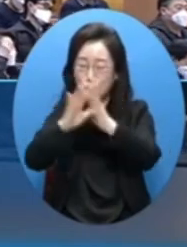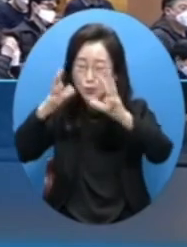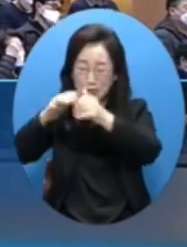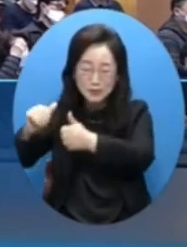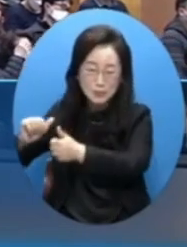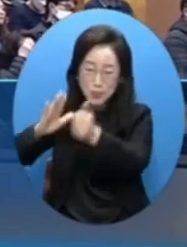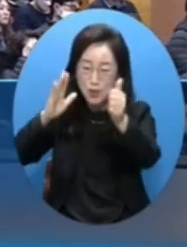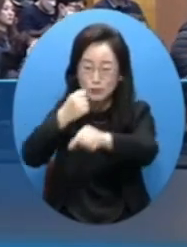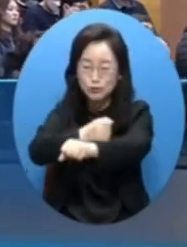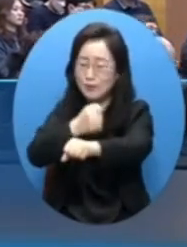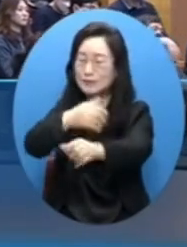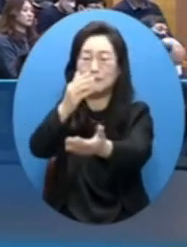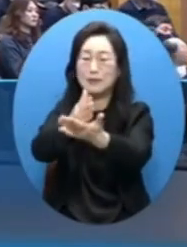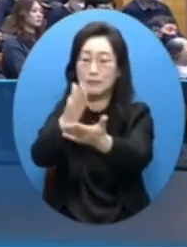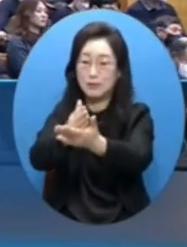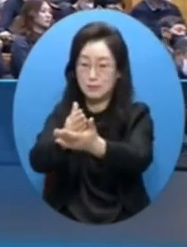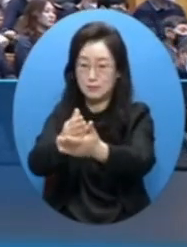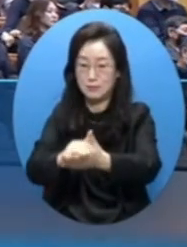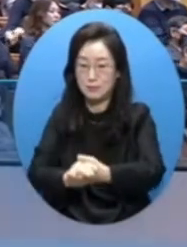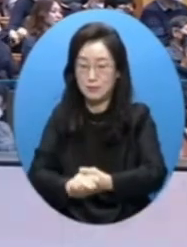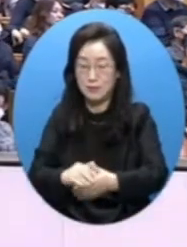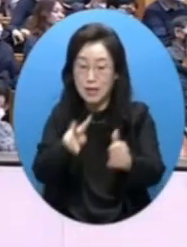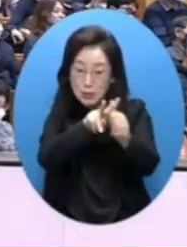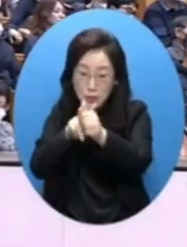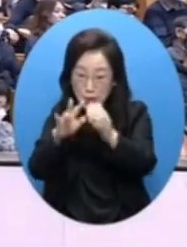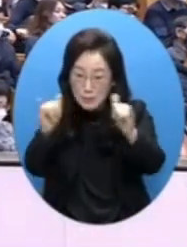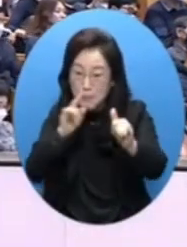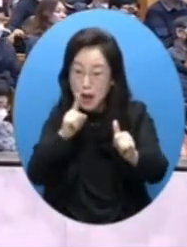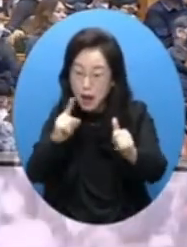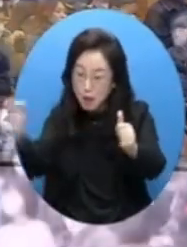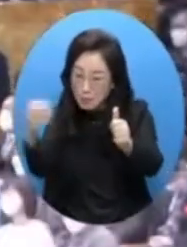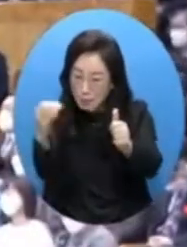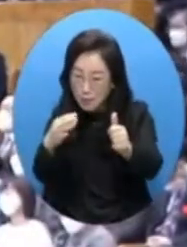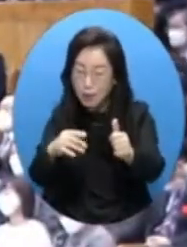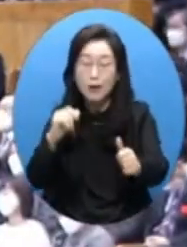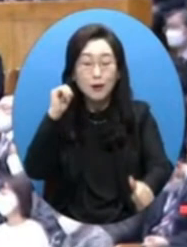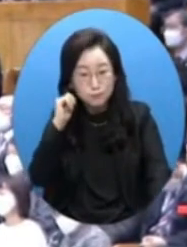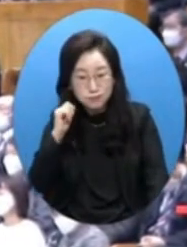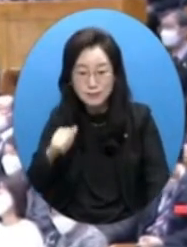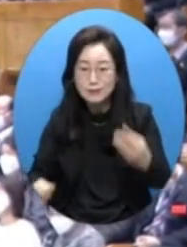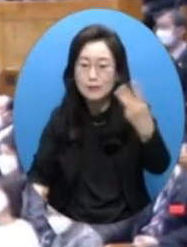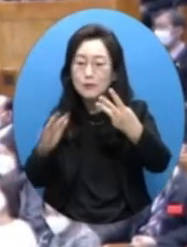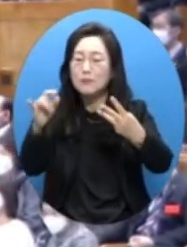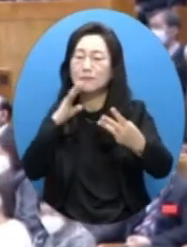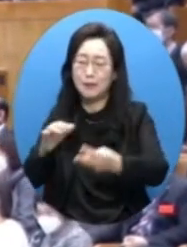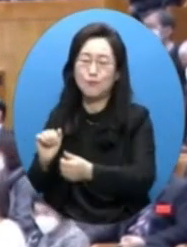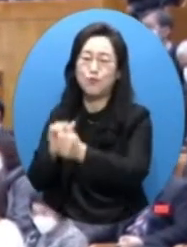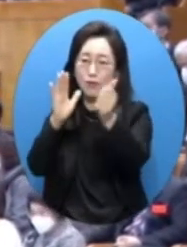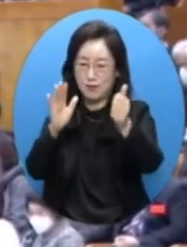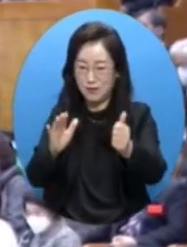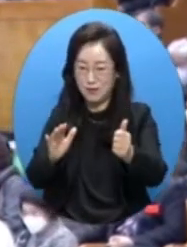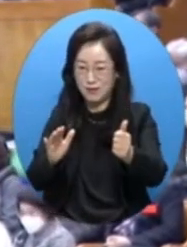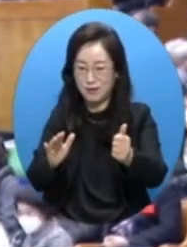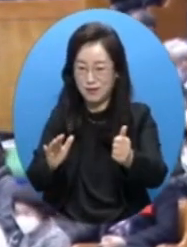수고롭게 하지 마소사 하므로 정당꾼들의 말을 듣고 그냥 3천명을 보내 갖고 아이성은